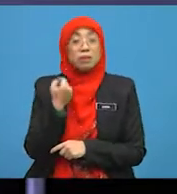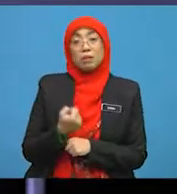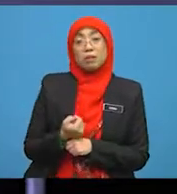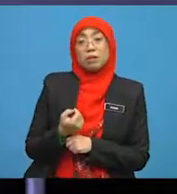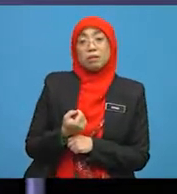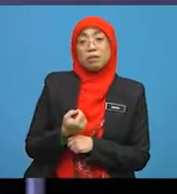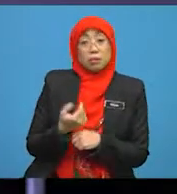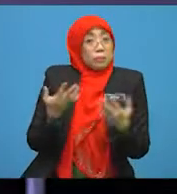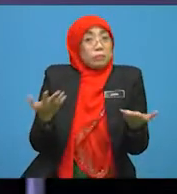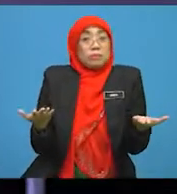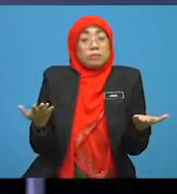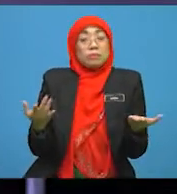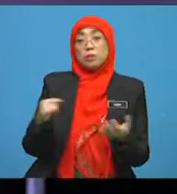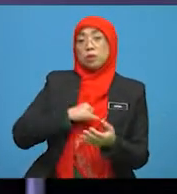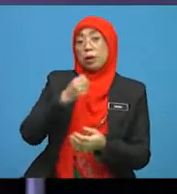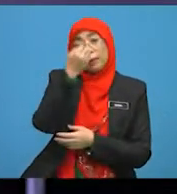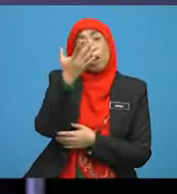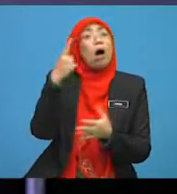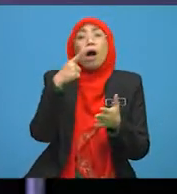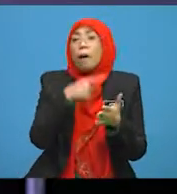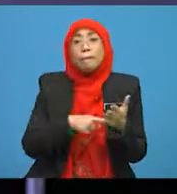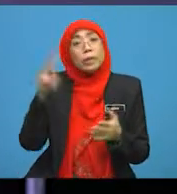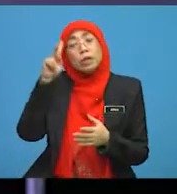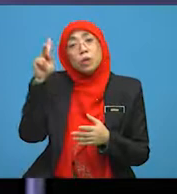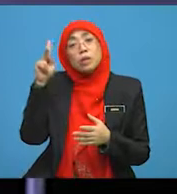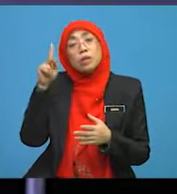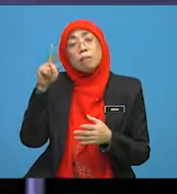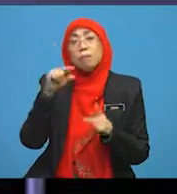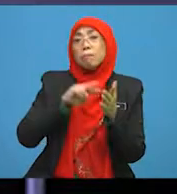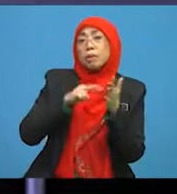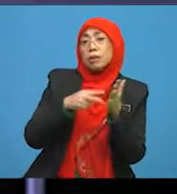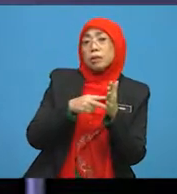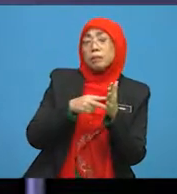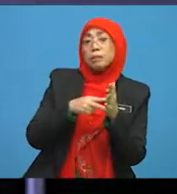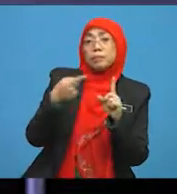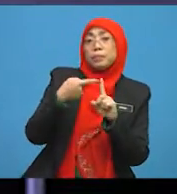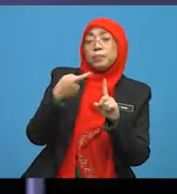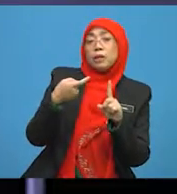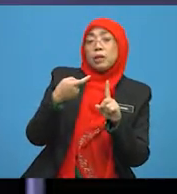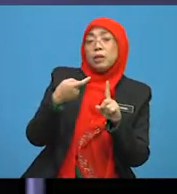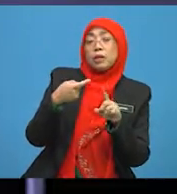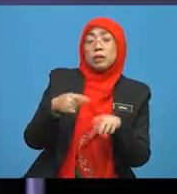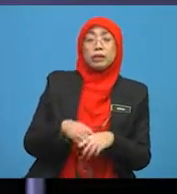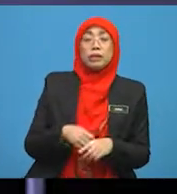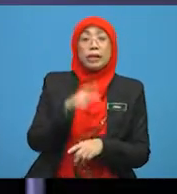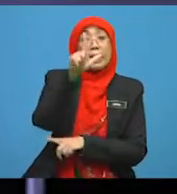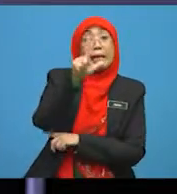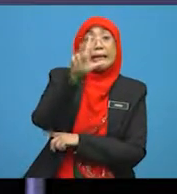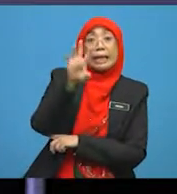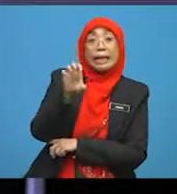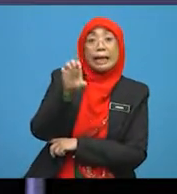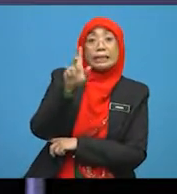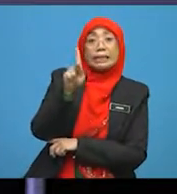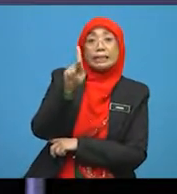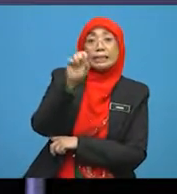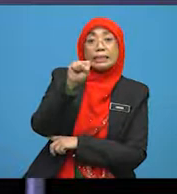Para pelajar, cikgu akan terangkan tentang konsep perkaitan makna dari segi leksikal. Apakah yang